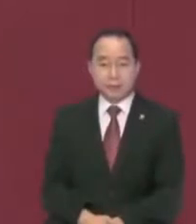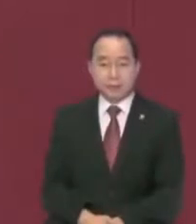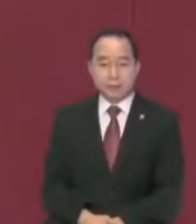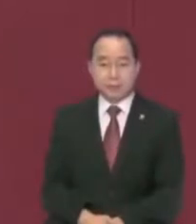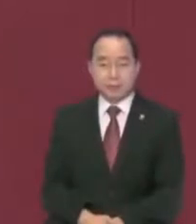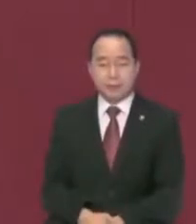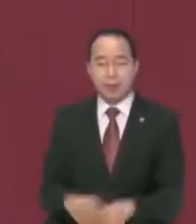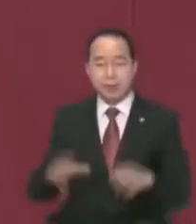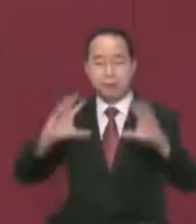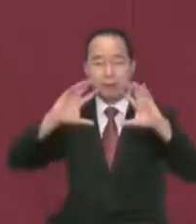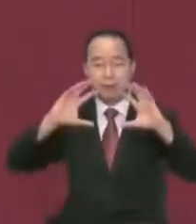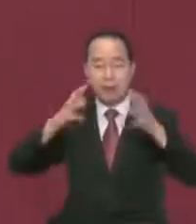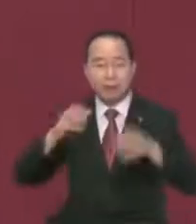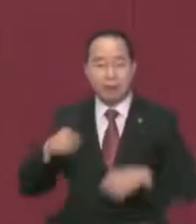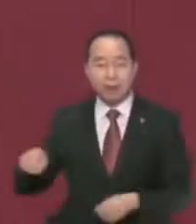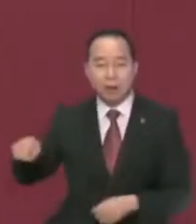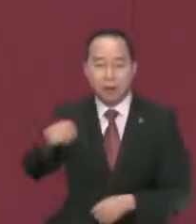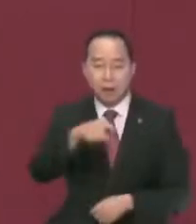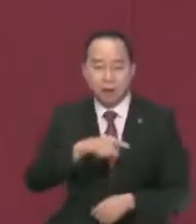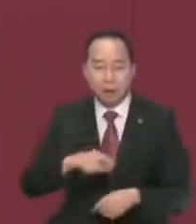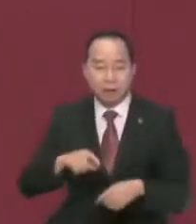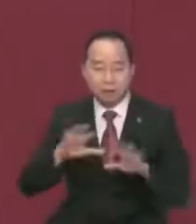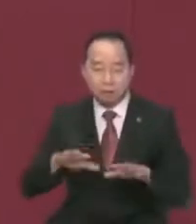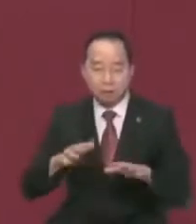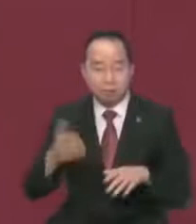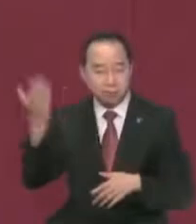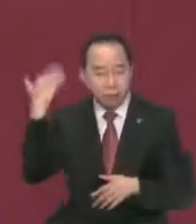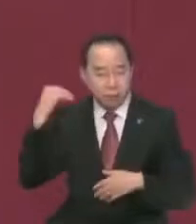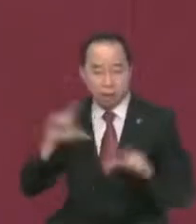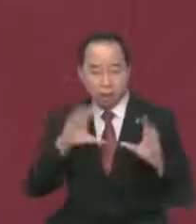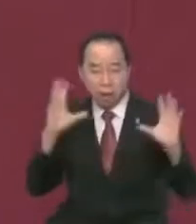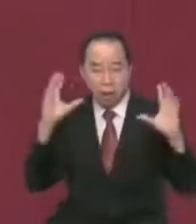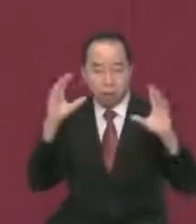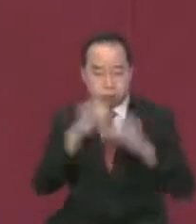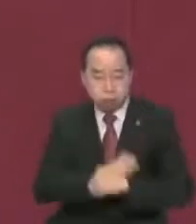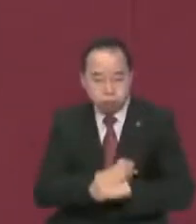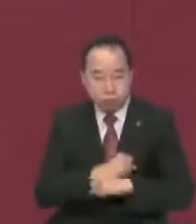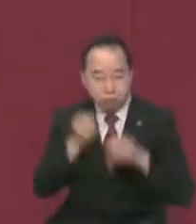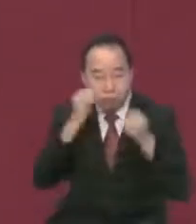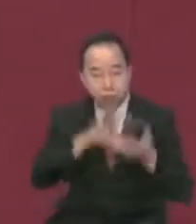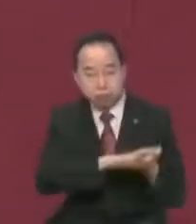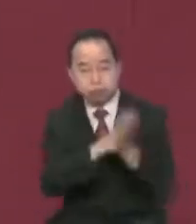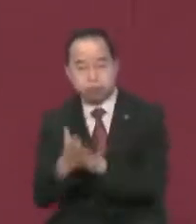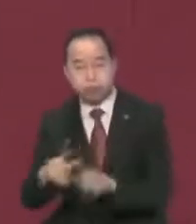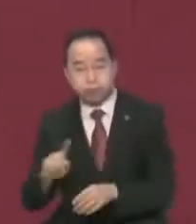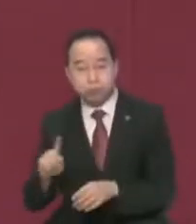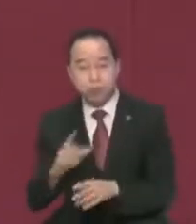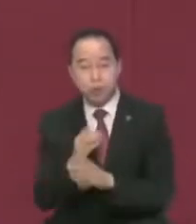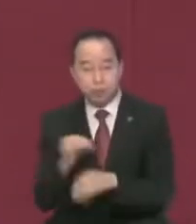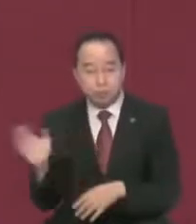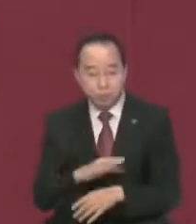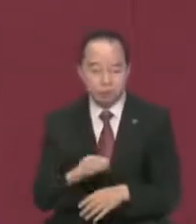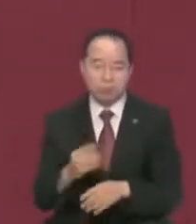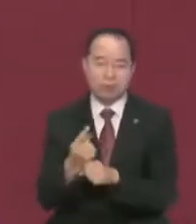세상이 이토록 처참하게 바뀐 것은 작년 12월 31일이었습니다.